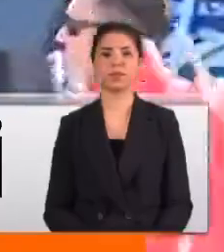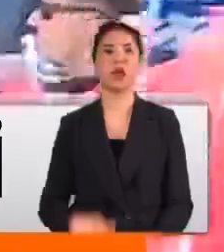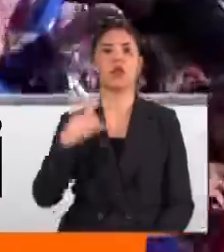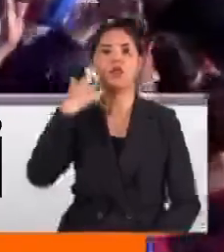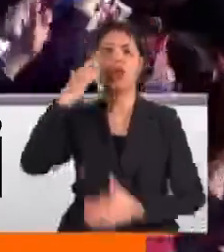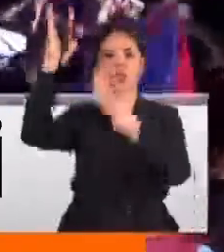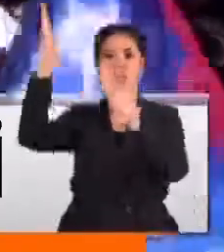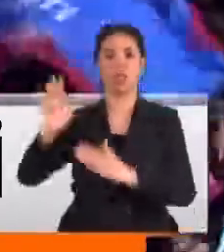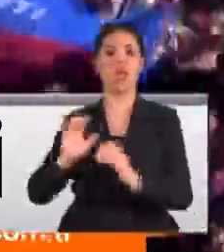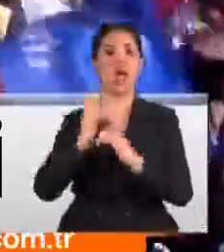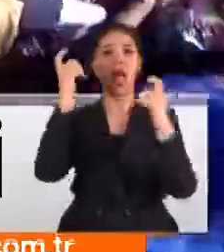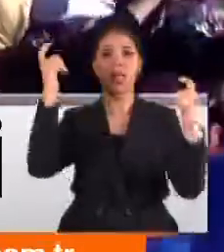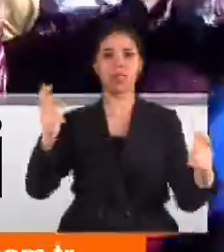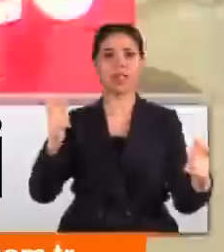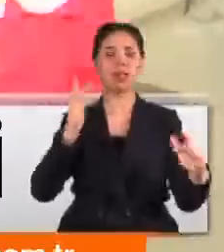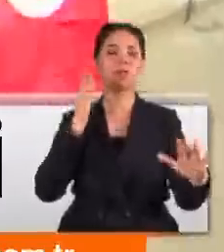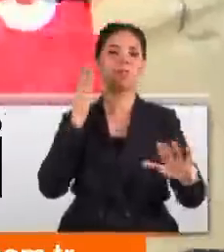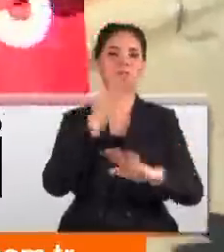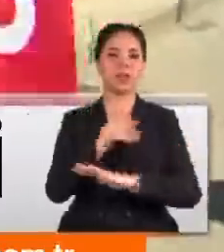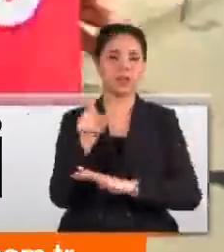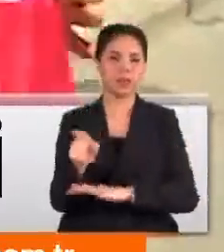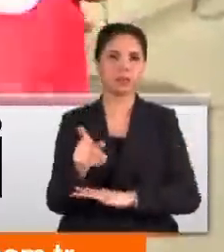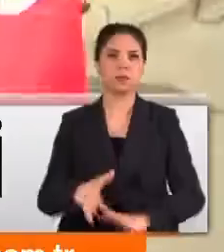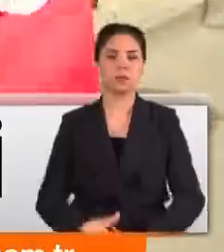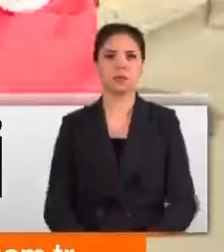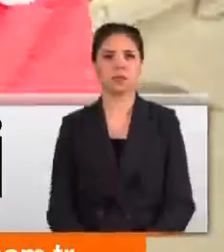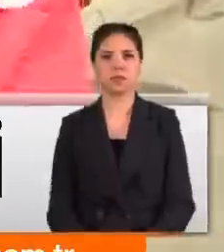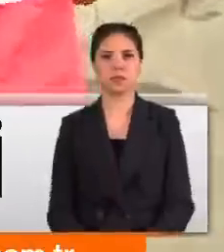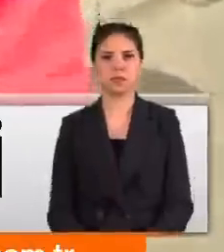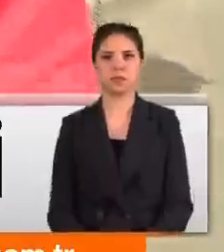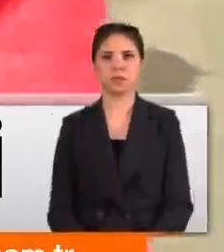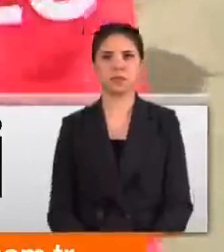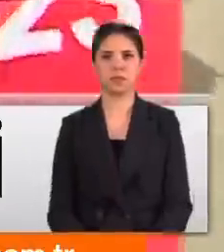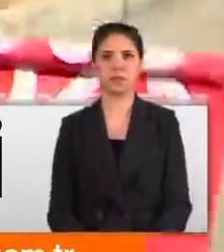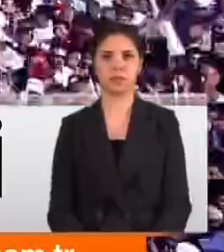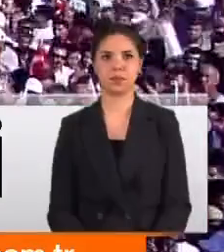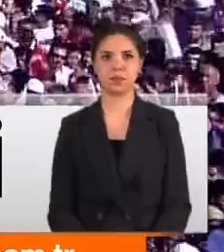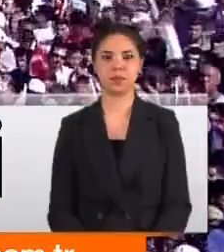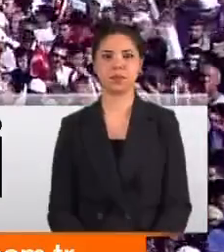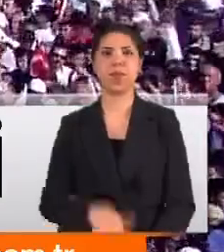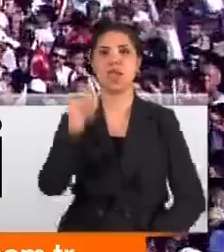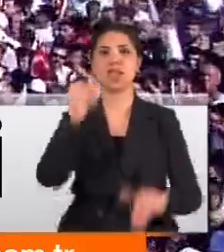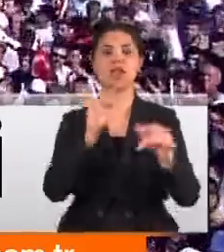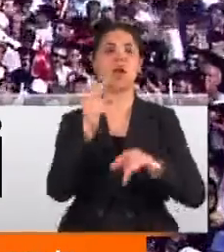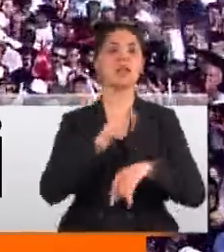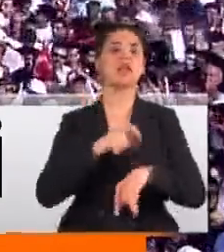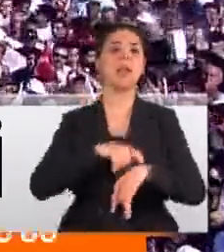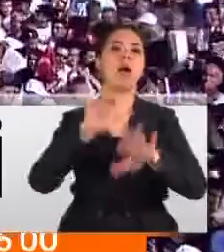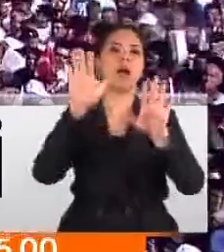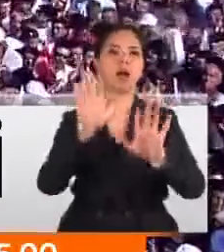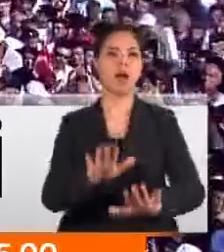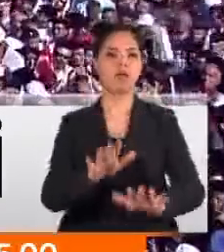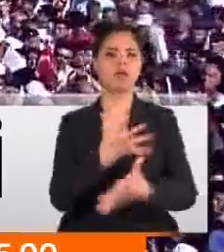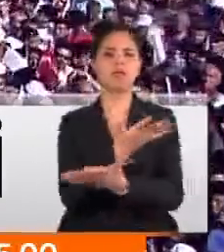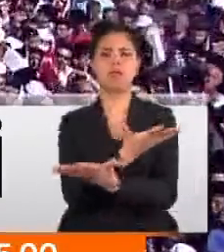Cumhurbaşkanı Erdoğan Antalya'ya çıkarma yaptı. Kendisini gönülden destekliyorum. Onu çok seviyorum. Seçime az bir zaman kala